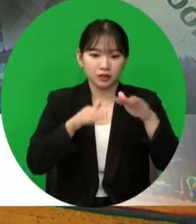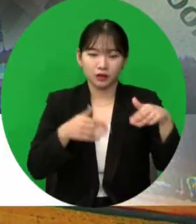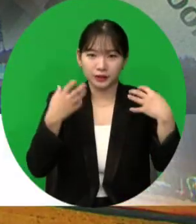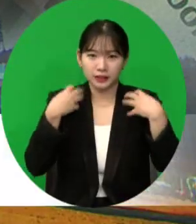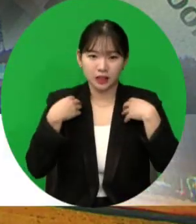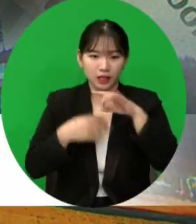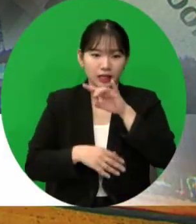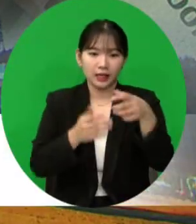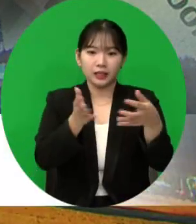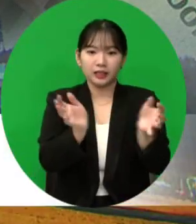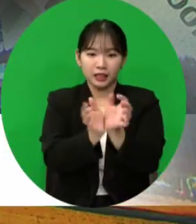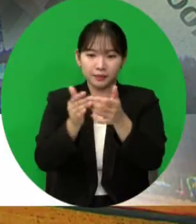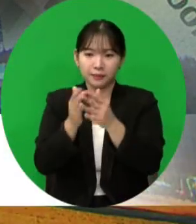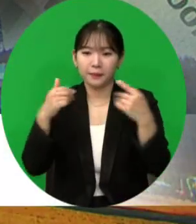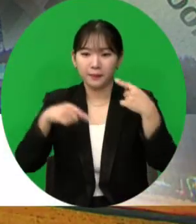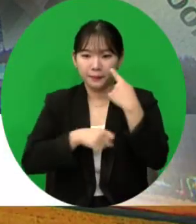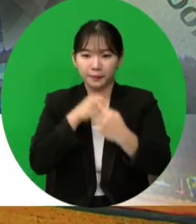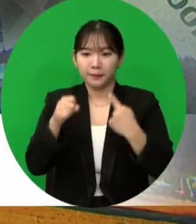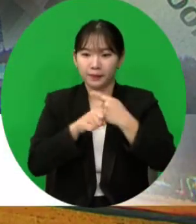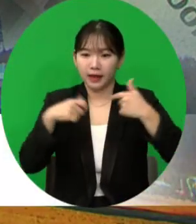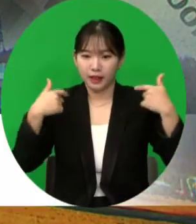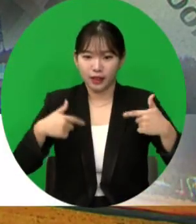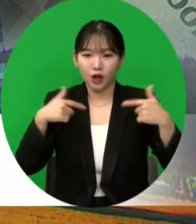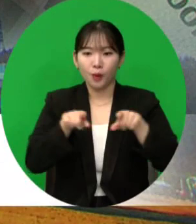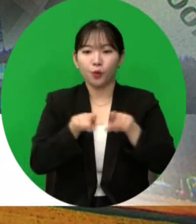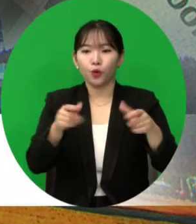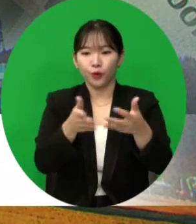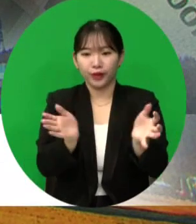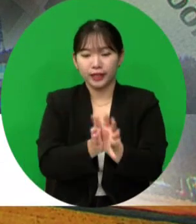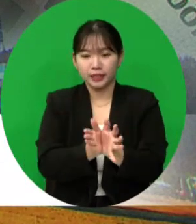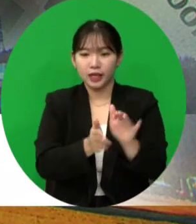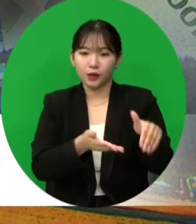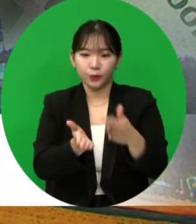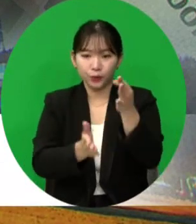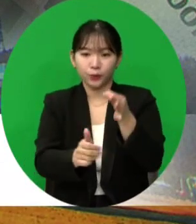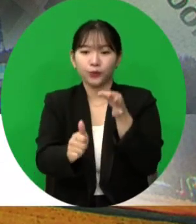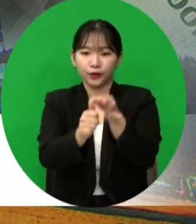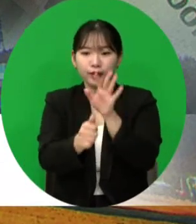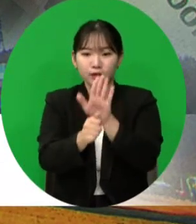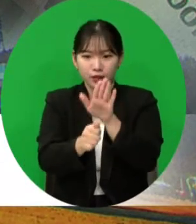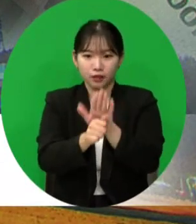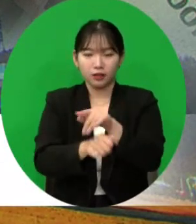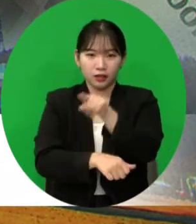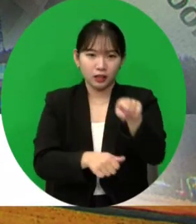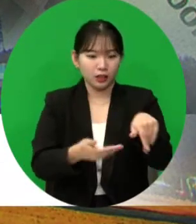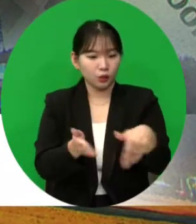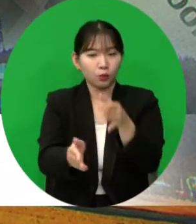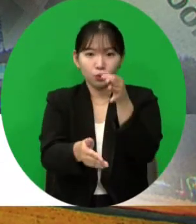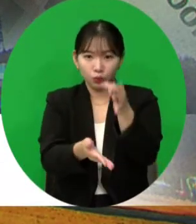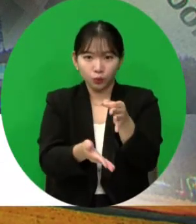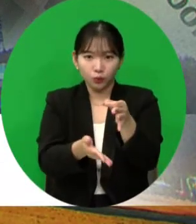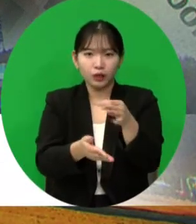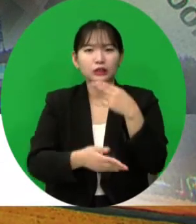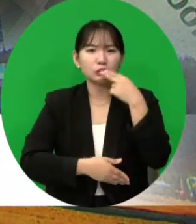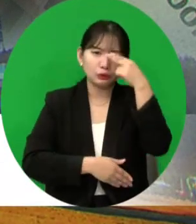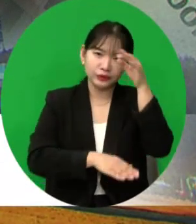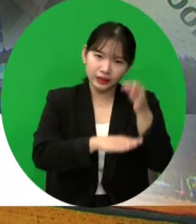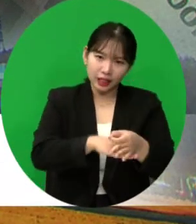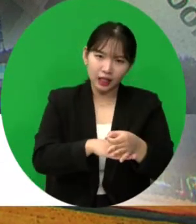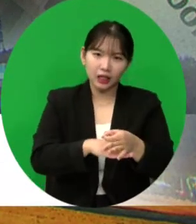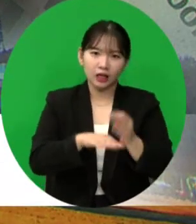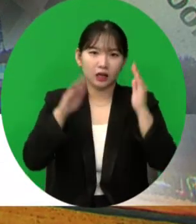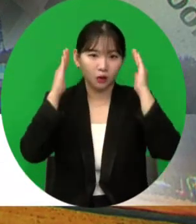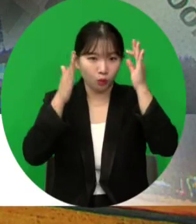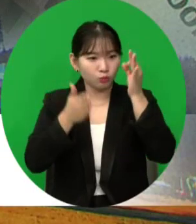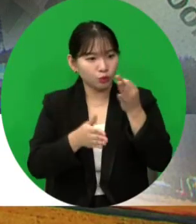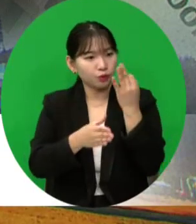전남도청 각 부서들은 매년 민간 단체들에게 보조금을 지원해 주고 있습니다. 그런데 이 보조금이 주류를 구입하거나